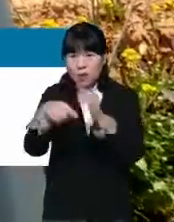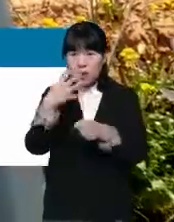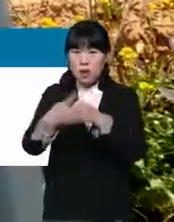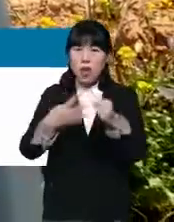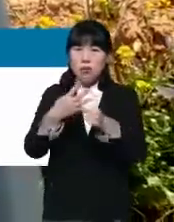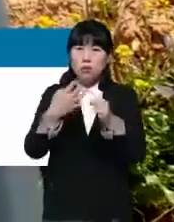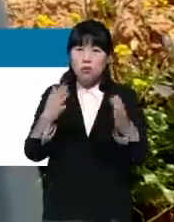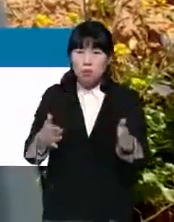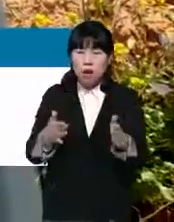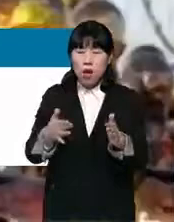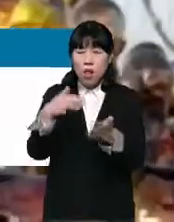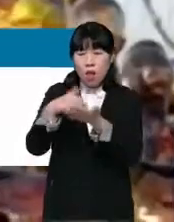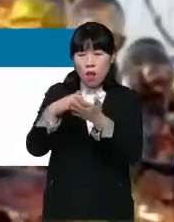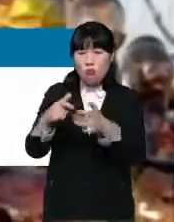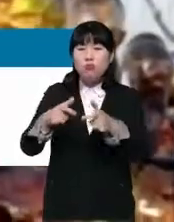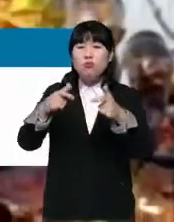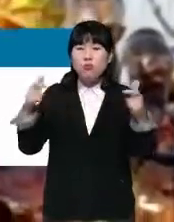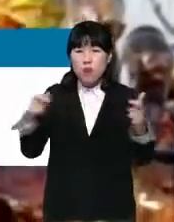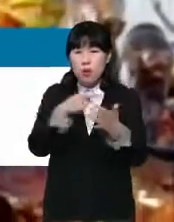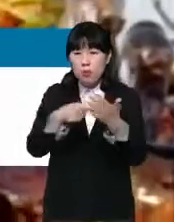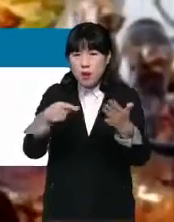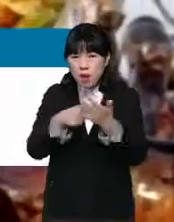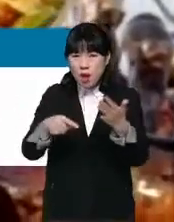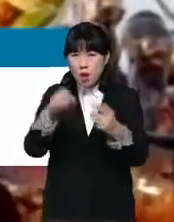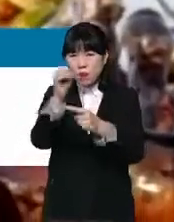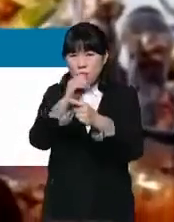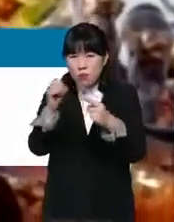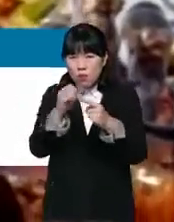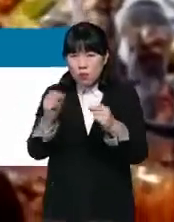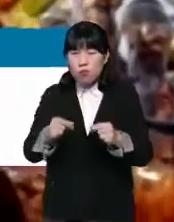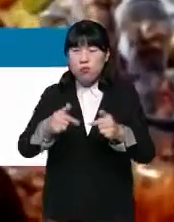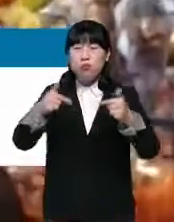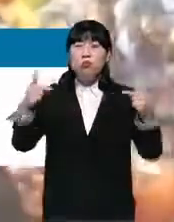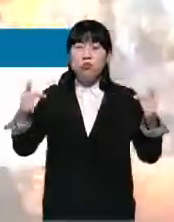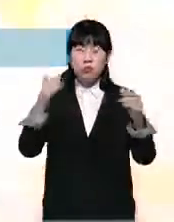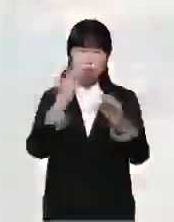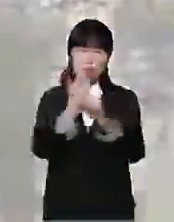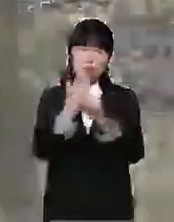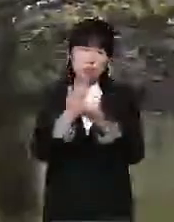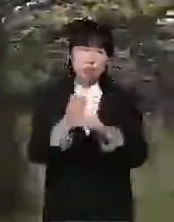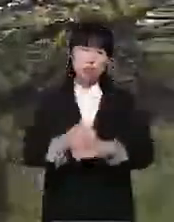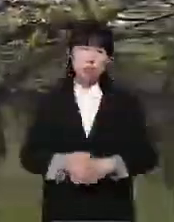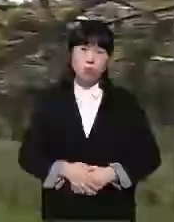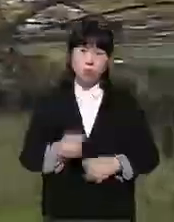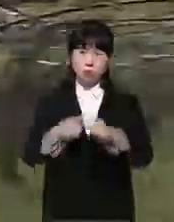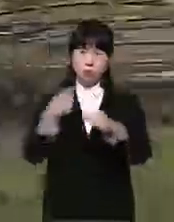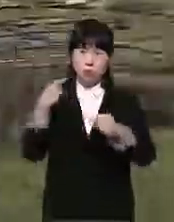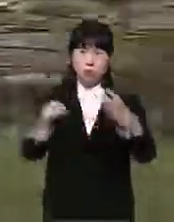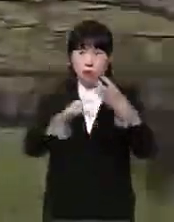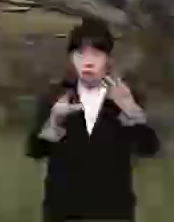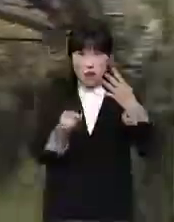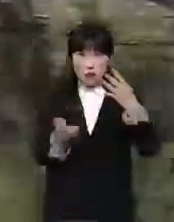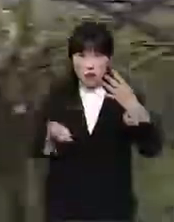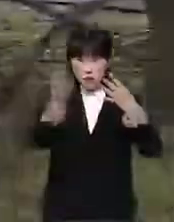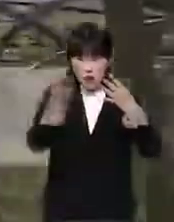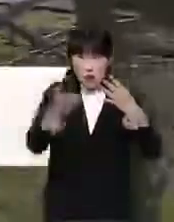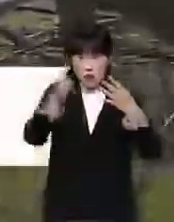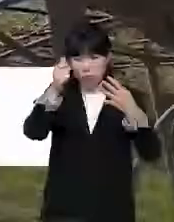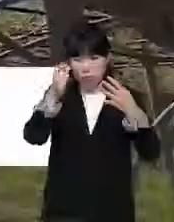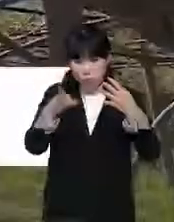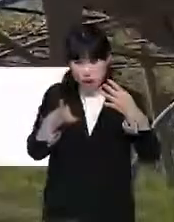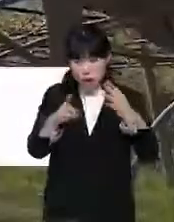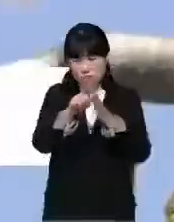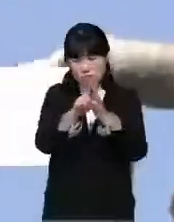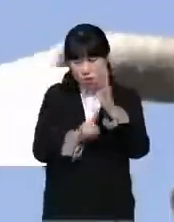횟수가 점점 많아지고 피해 유도 점점 높아지고 있는 것 같아요 지난해 4월 첫 서너 차례 발생한 저은